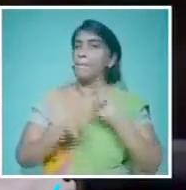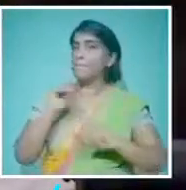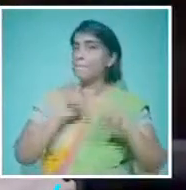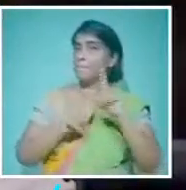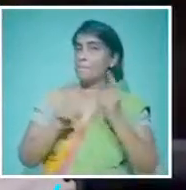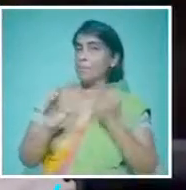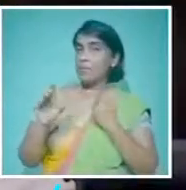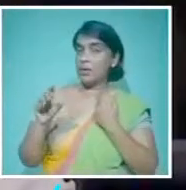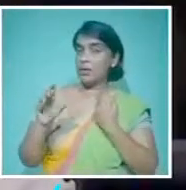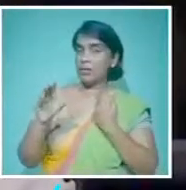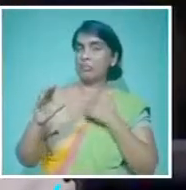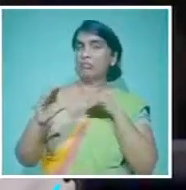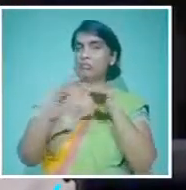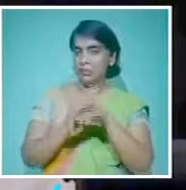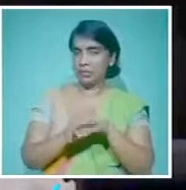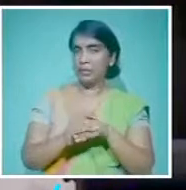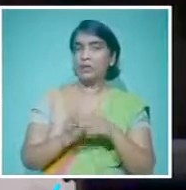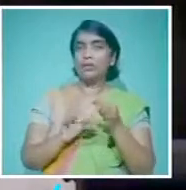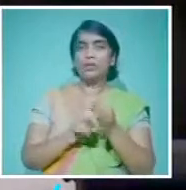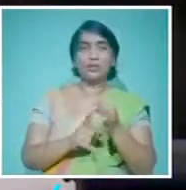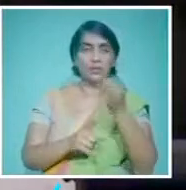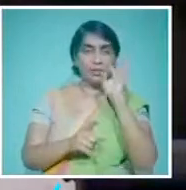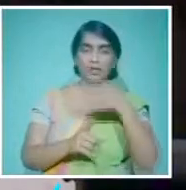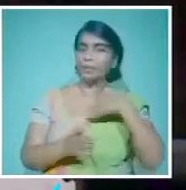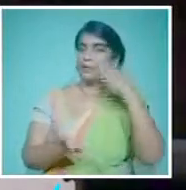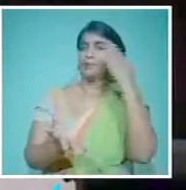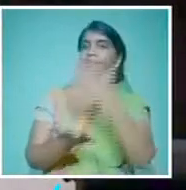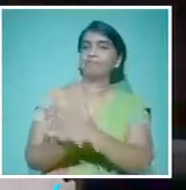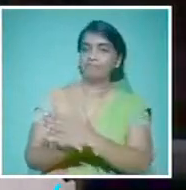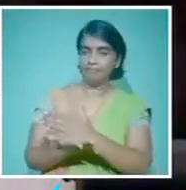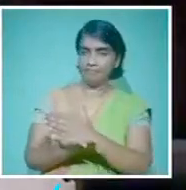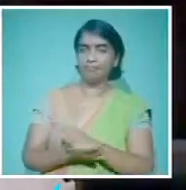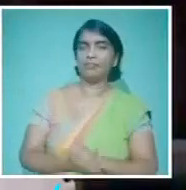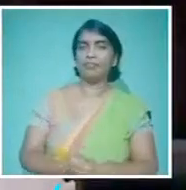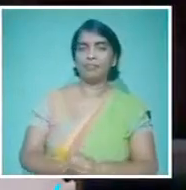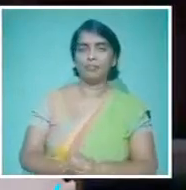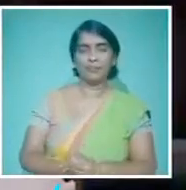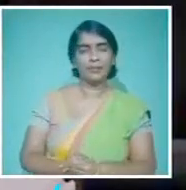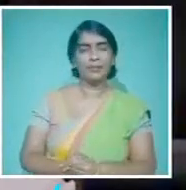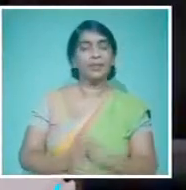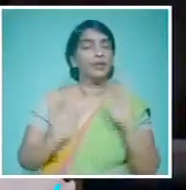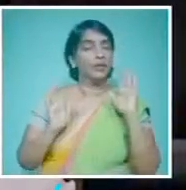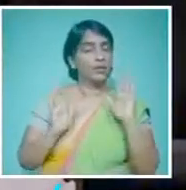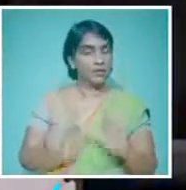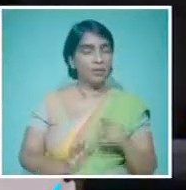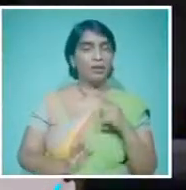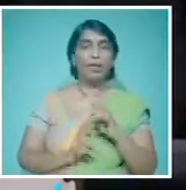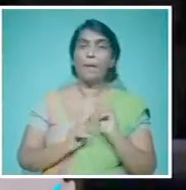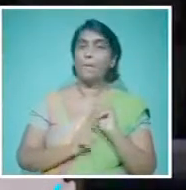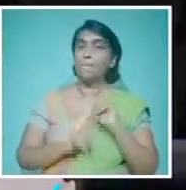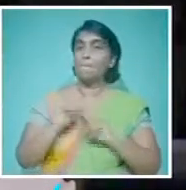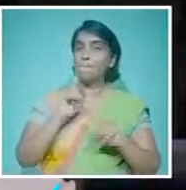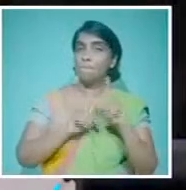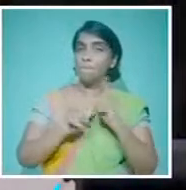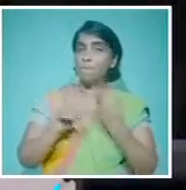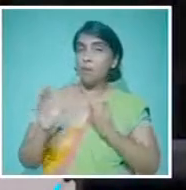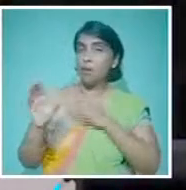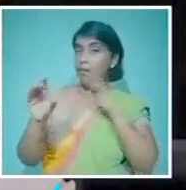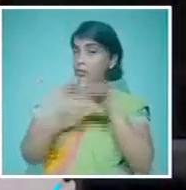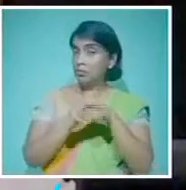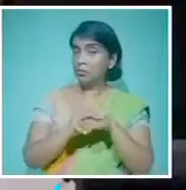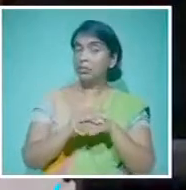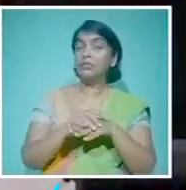hadana kota tamai. Janadhipathiyuma eka namathuwe habai parlimentu rattawa nan ida passe